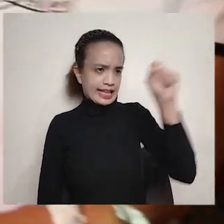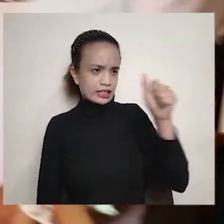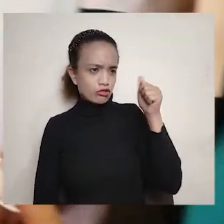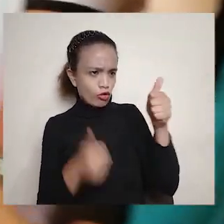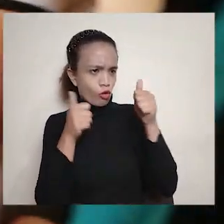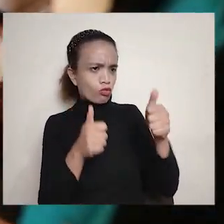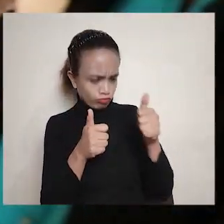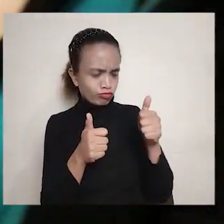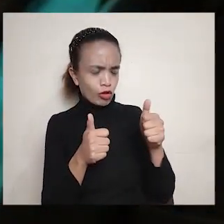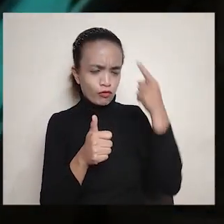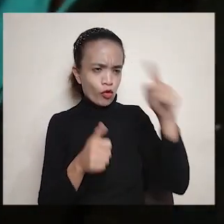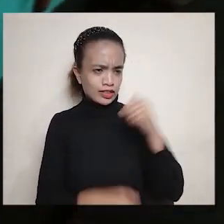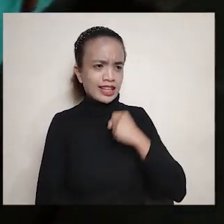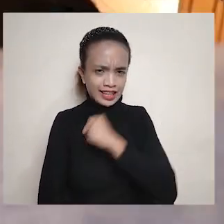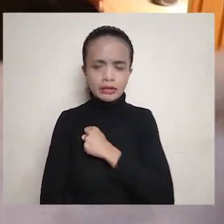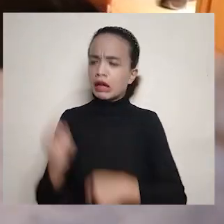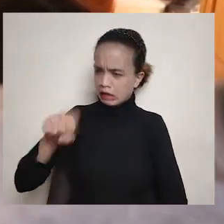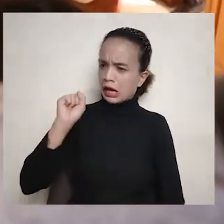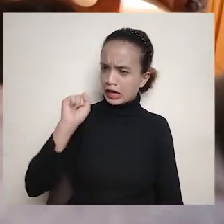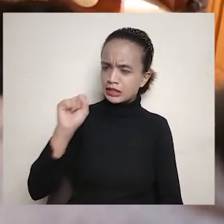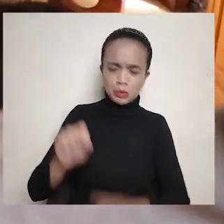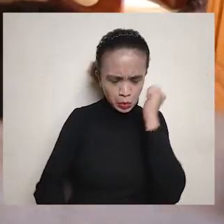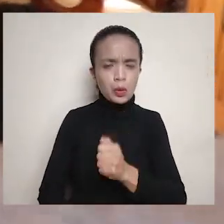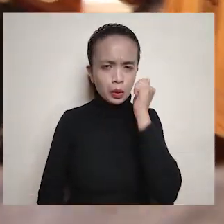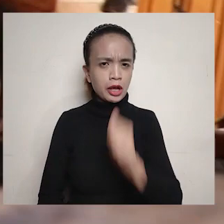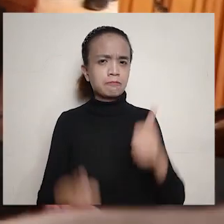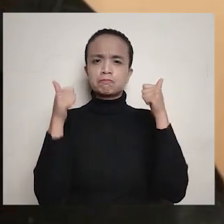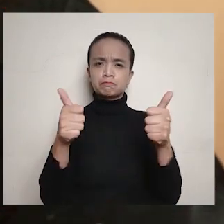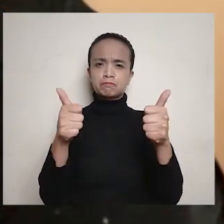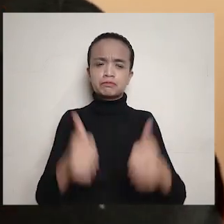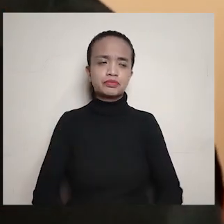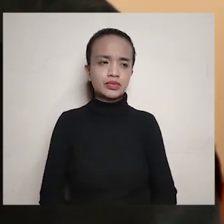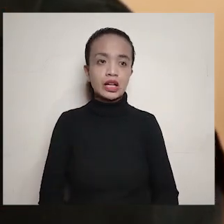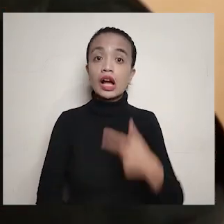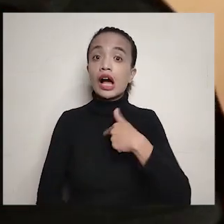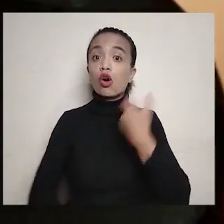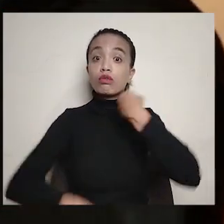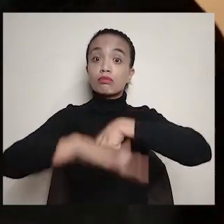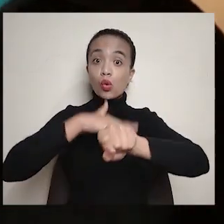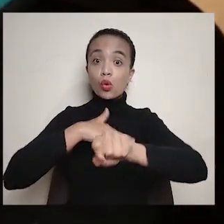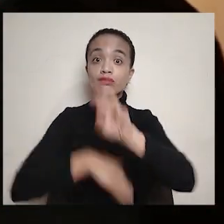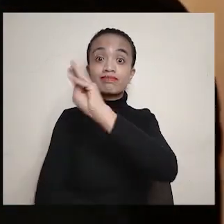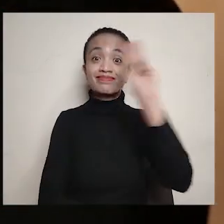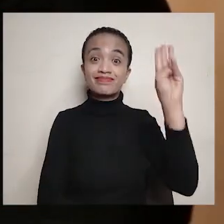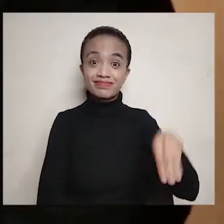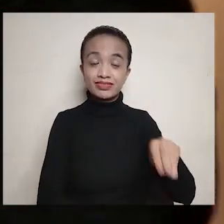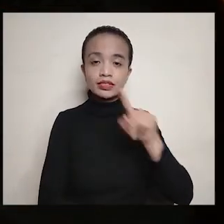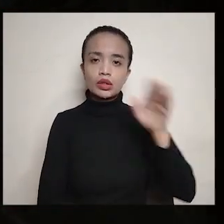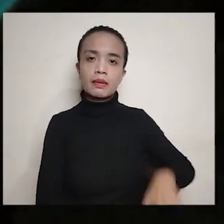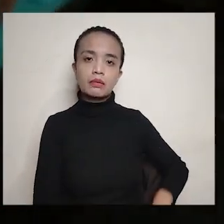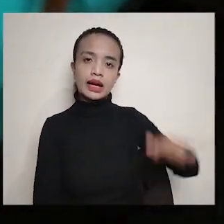Senate! Siyempre naman, always, nandun. Pinanganak ako sa Maynila, so doon ako actually